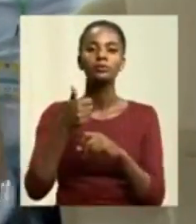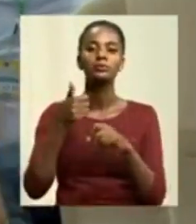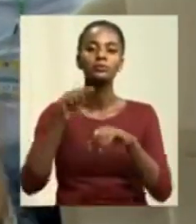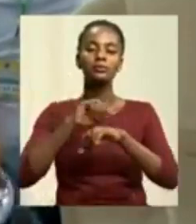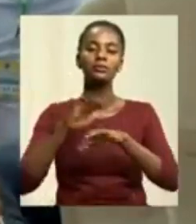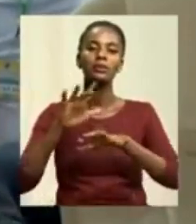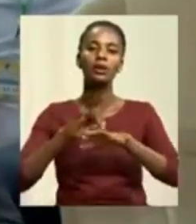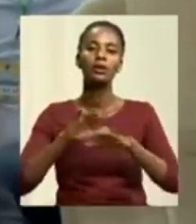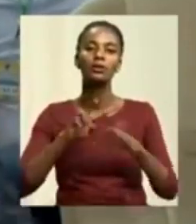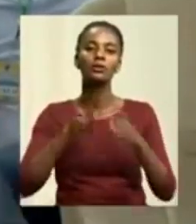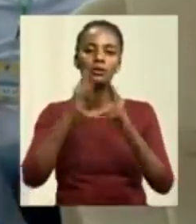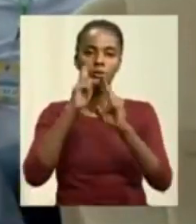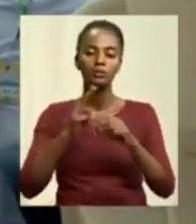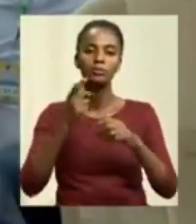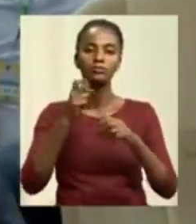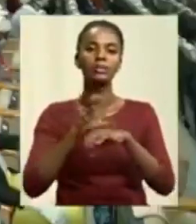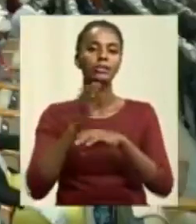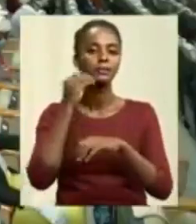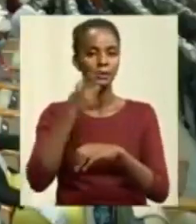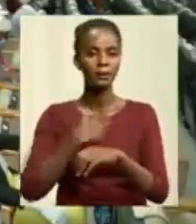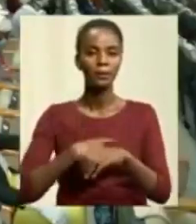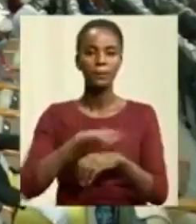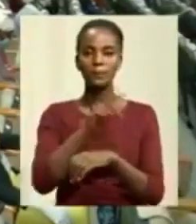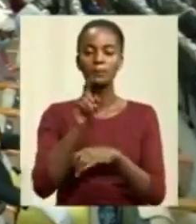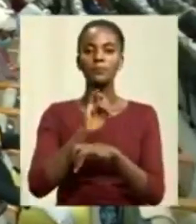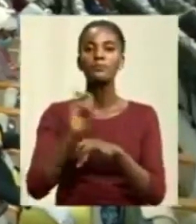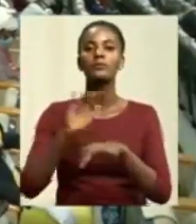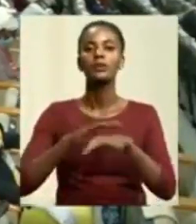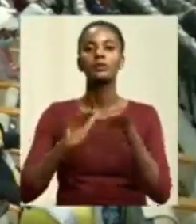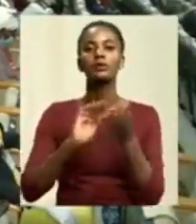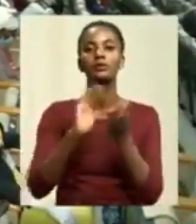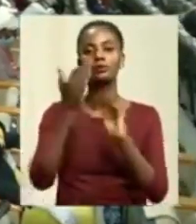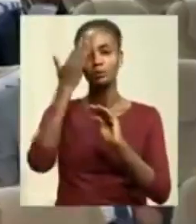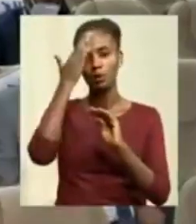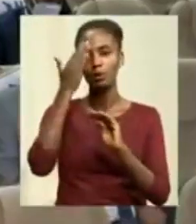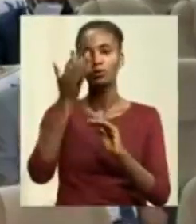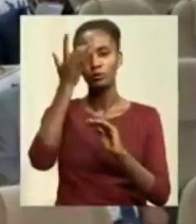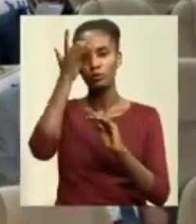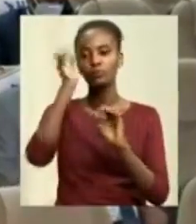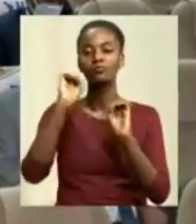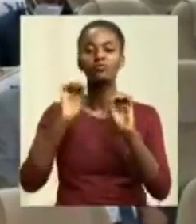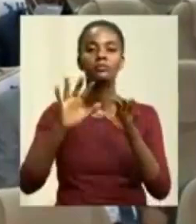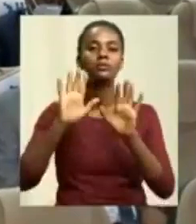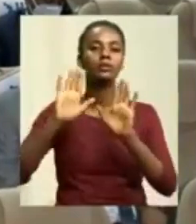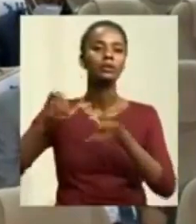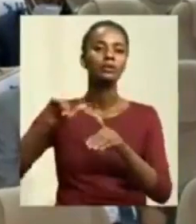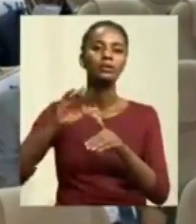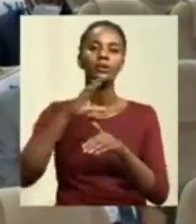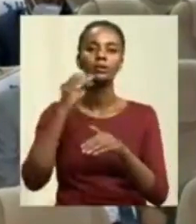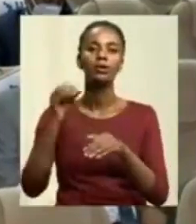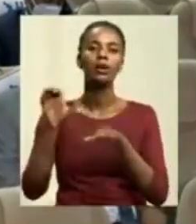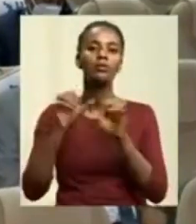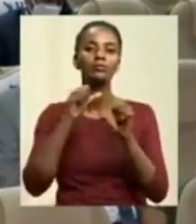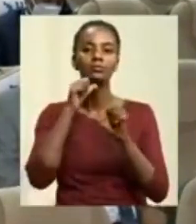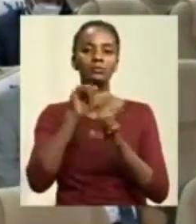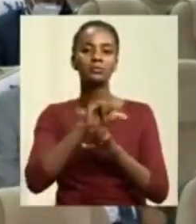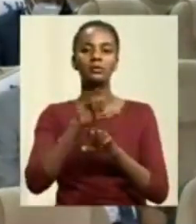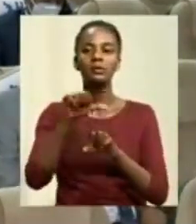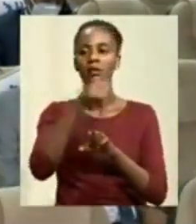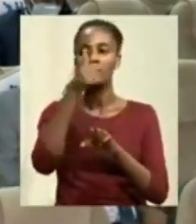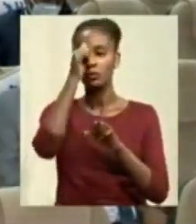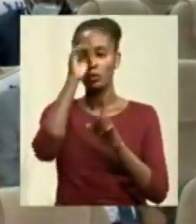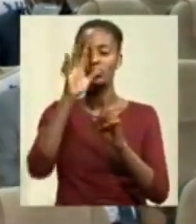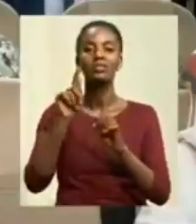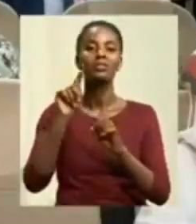የወደቀው የተከበራችሁ ምክር ቤት አባላትን እናንተ እጅ እንደሆነ እንድታውቁት፣ ዝም ብሎ ወርውሮ መተውና አላረገም ብሎ እንደ ሌላውን ሰው እንደ